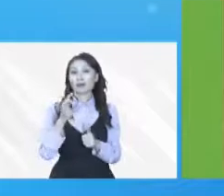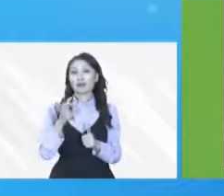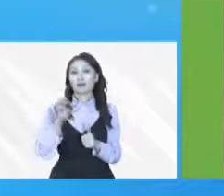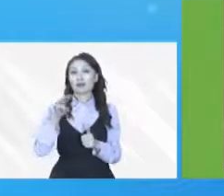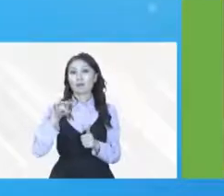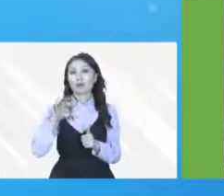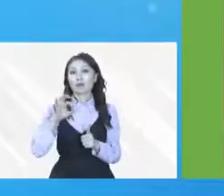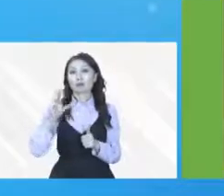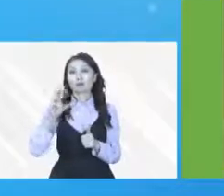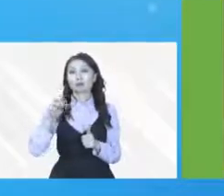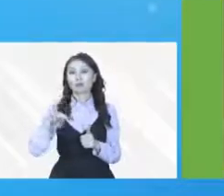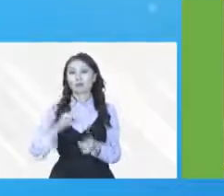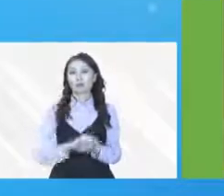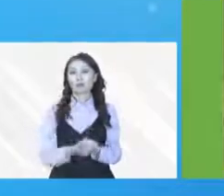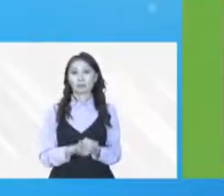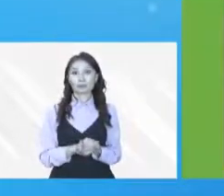хромосомами.